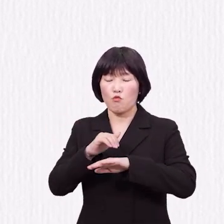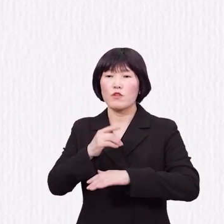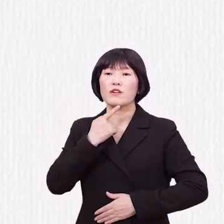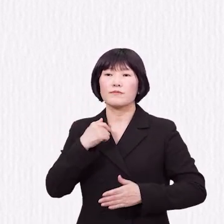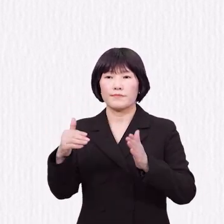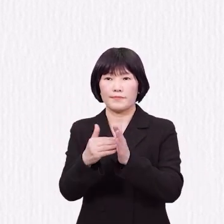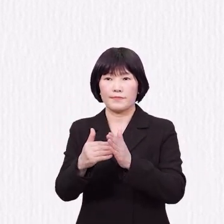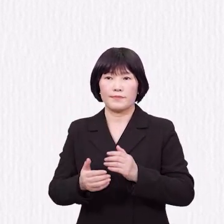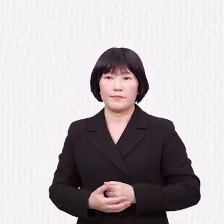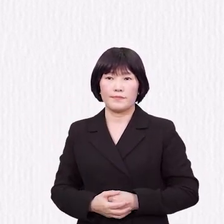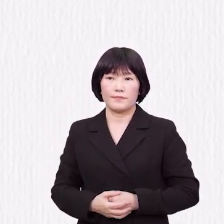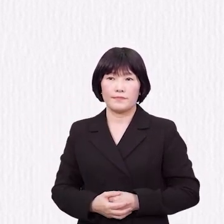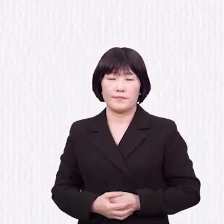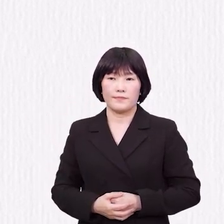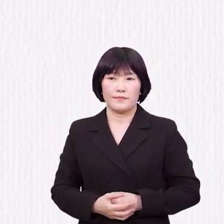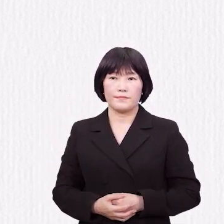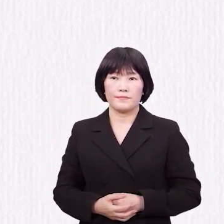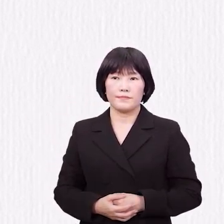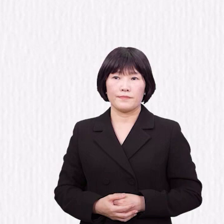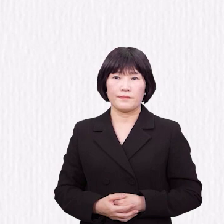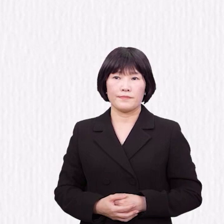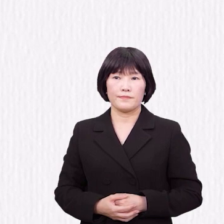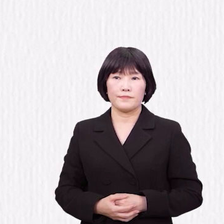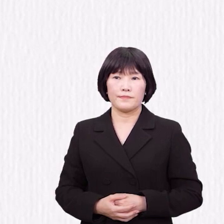직무훈련을 실시했습니다.